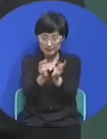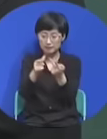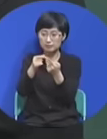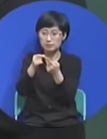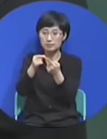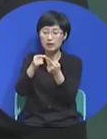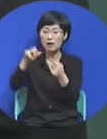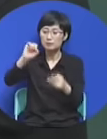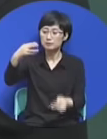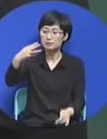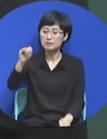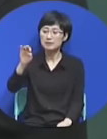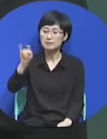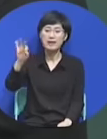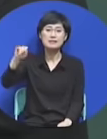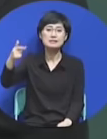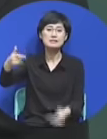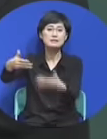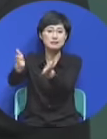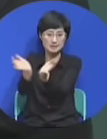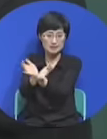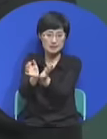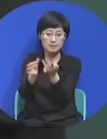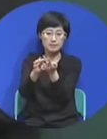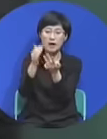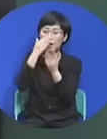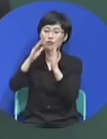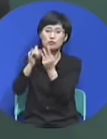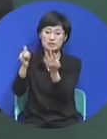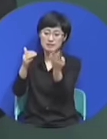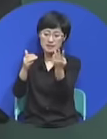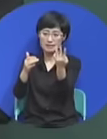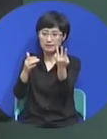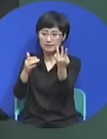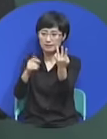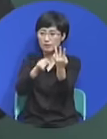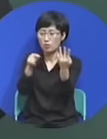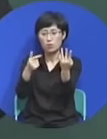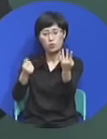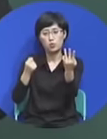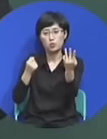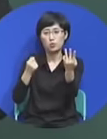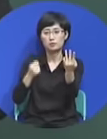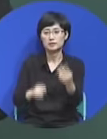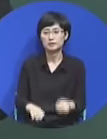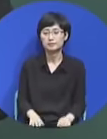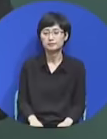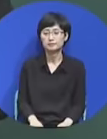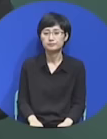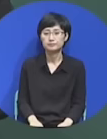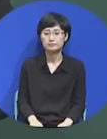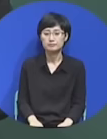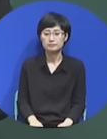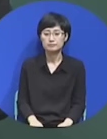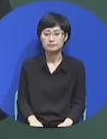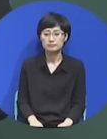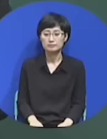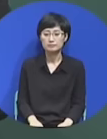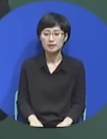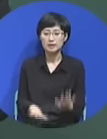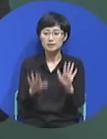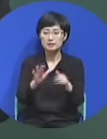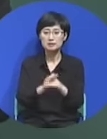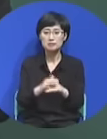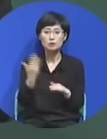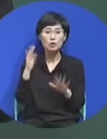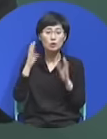有共济会等等这些组织正在进行的 예그중에지금우리나라의문제를일으킨최